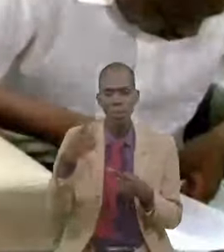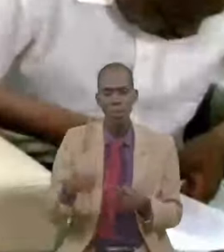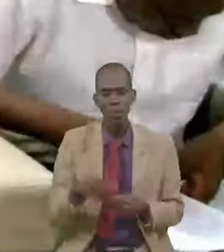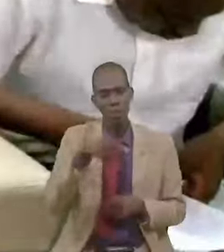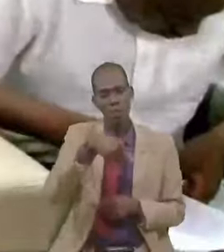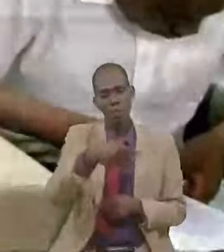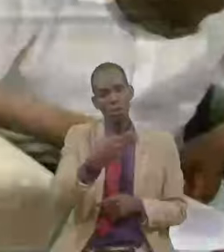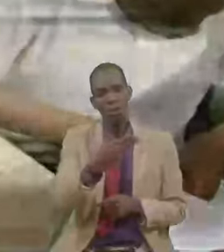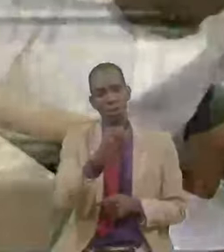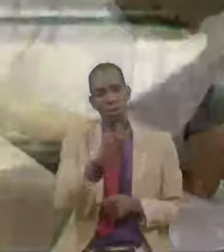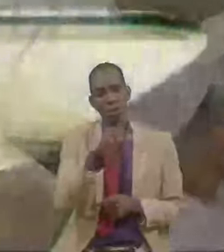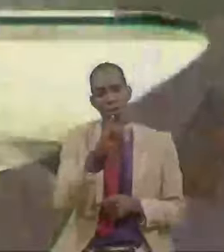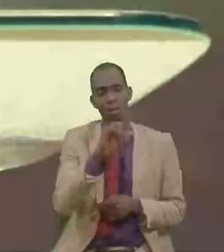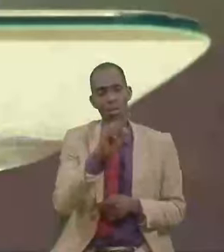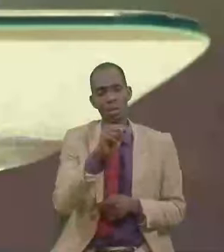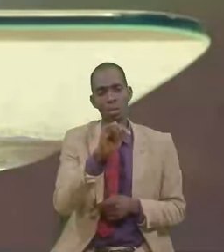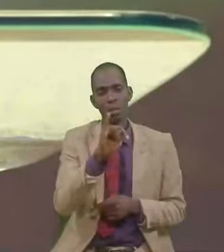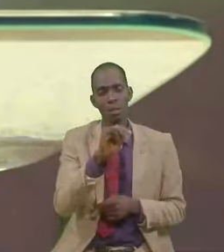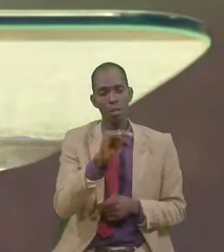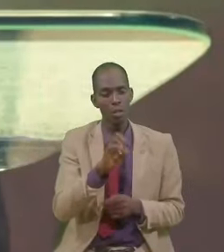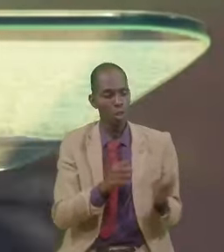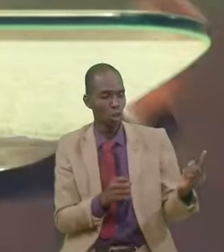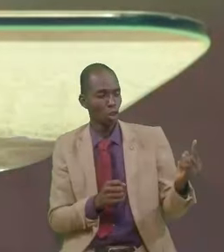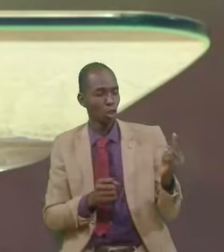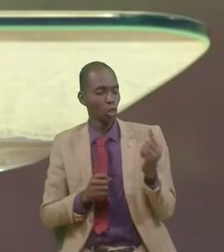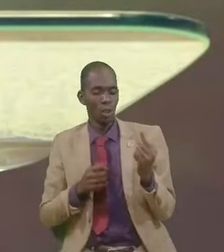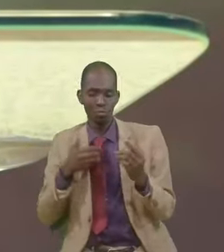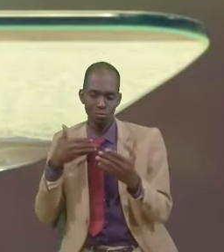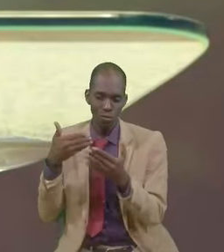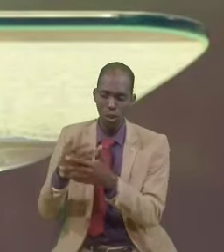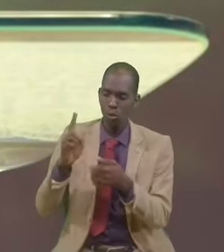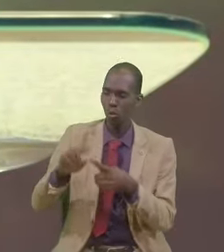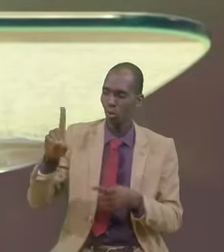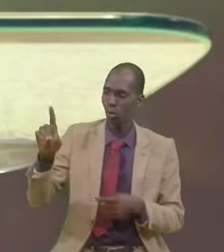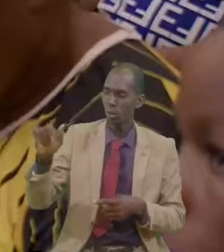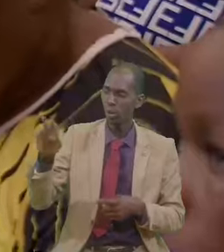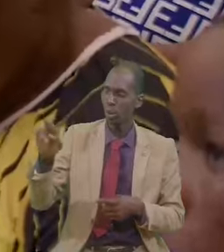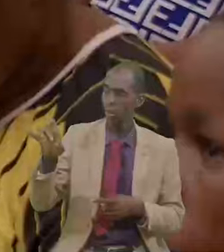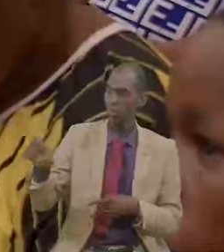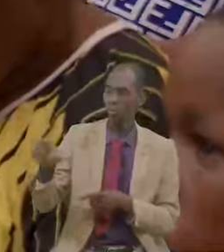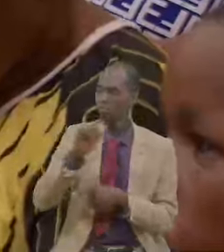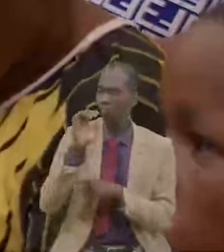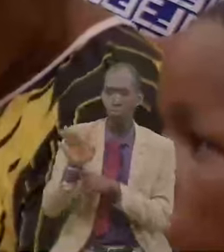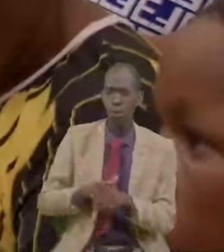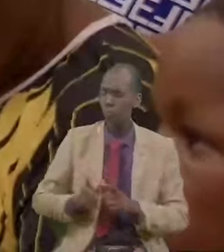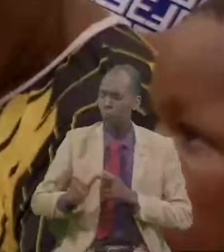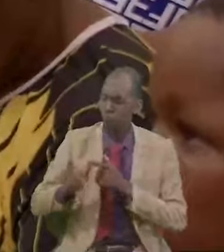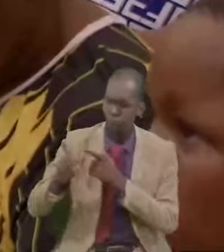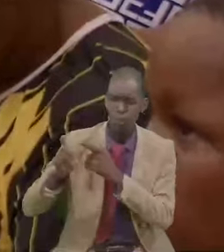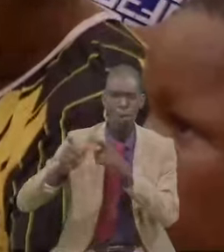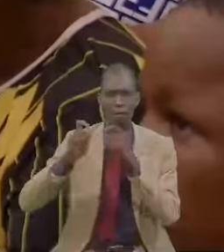en mouvement pour marcher au-devant de David, David courut sur le champ de bataille.